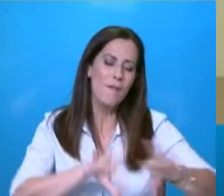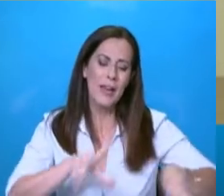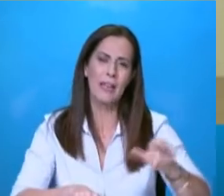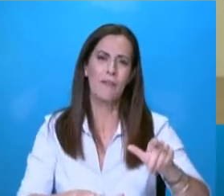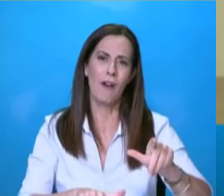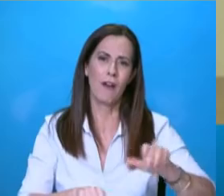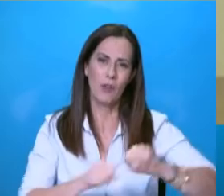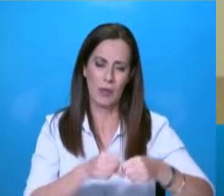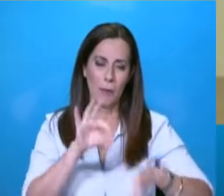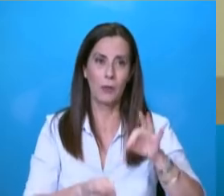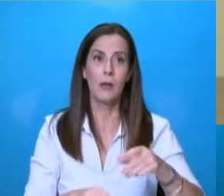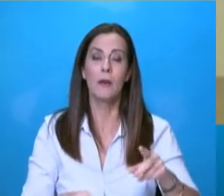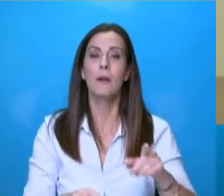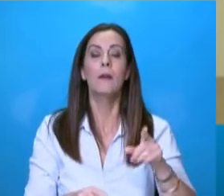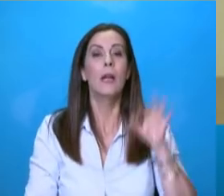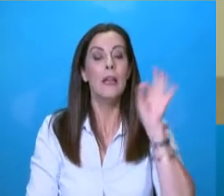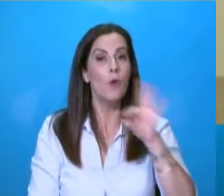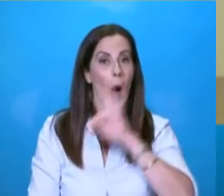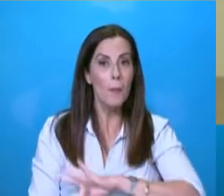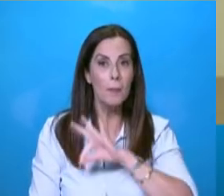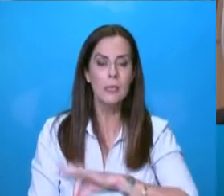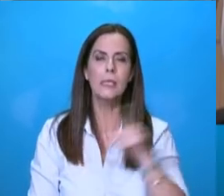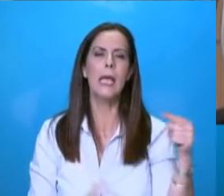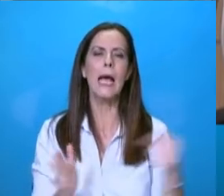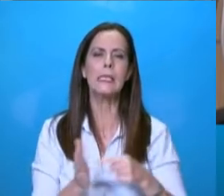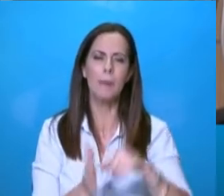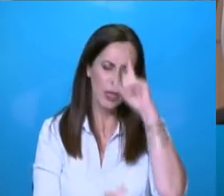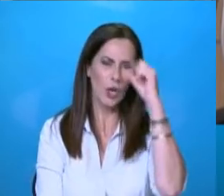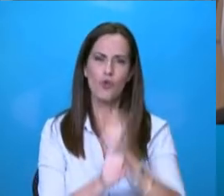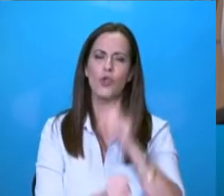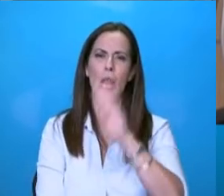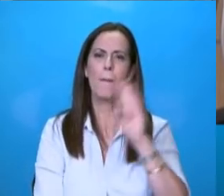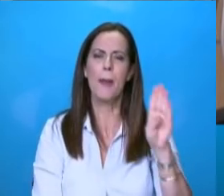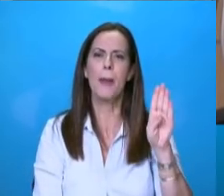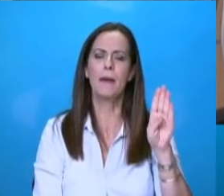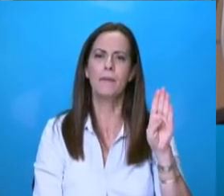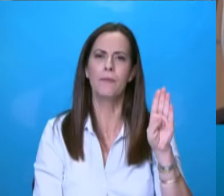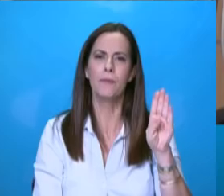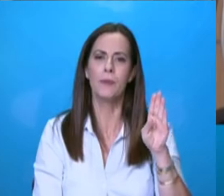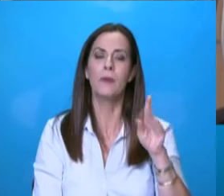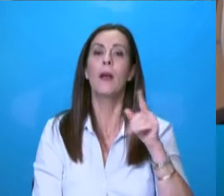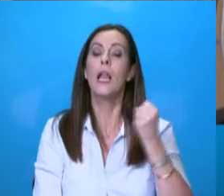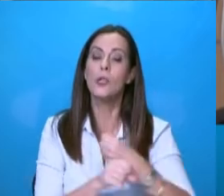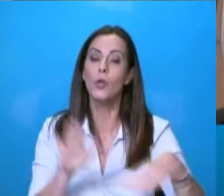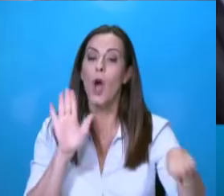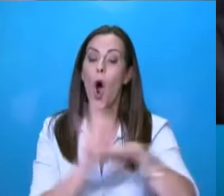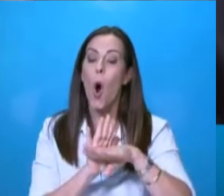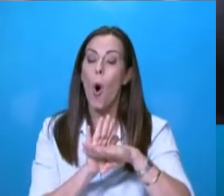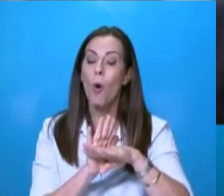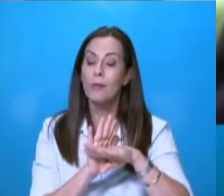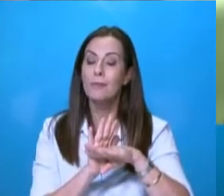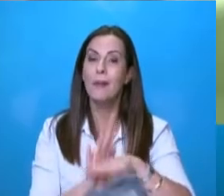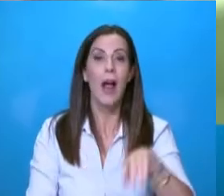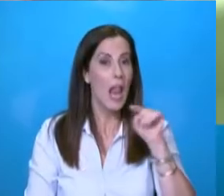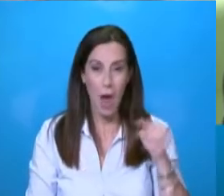בחירות. ההזדמנות לנגח את ליברמן היא הסיבה להתעקשות ראש הממשלה נתניהו להעלות את החוק לקריאה ראשונה, אף